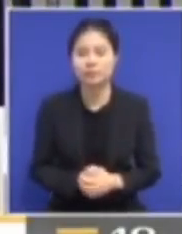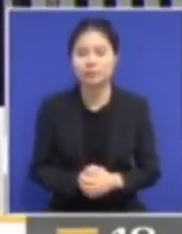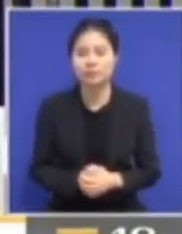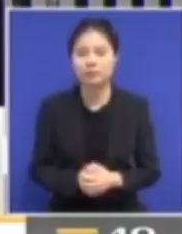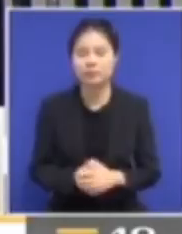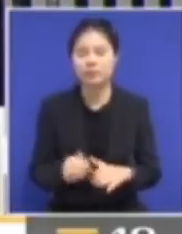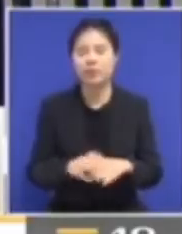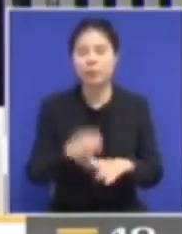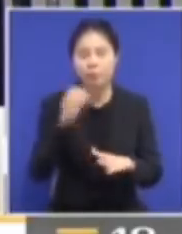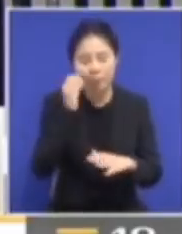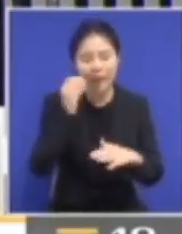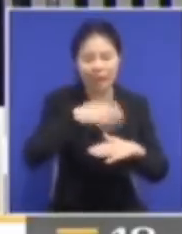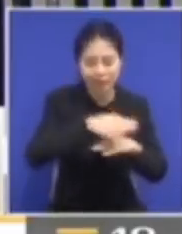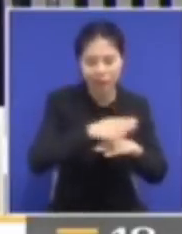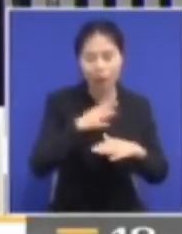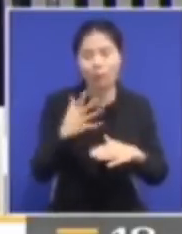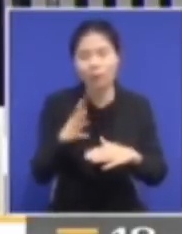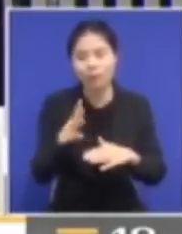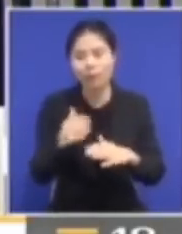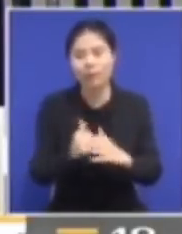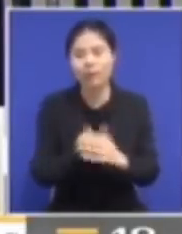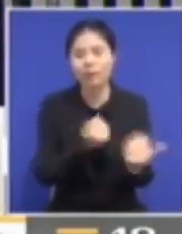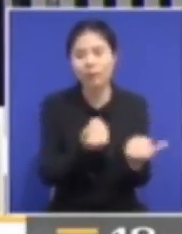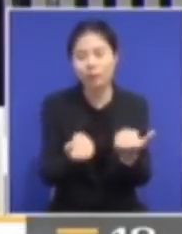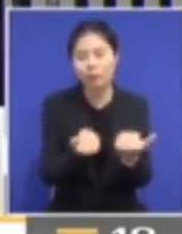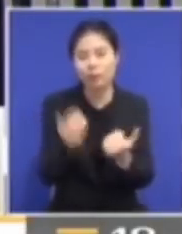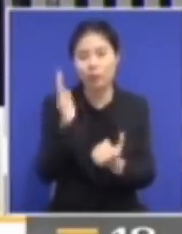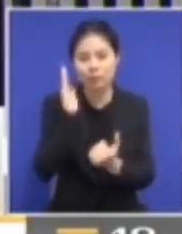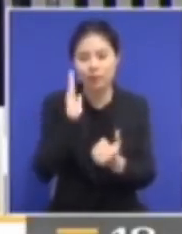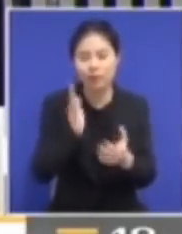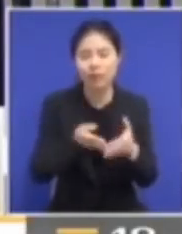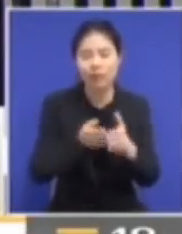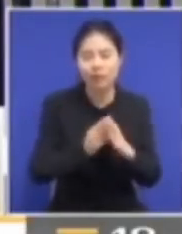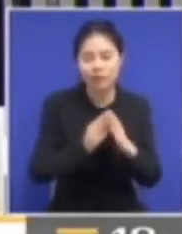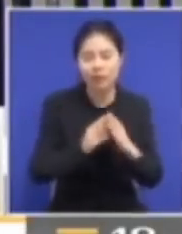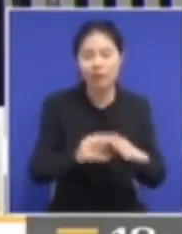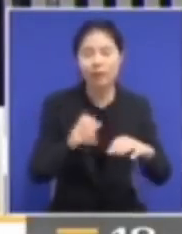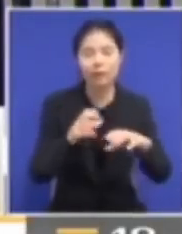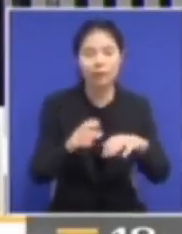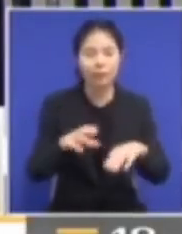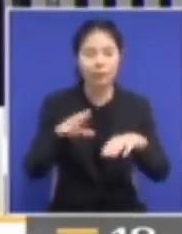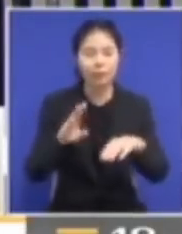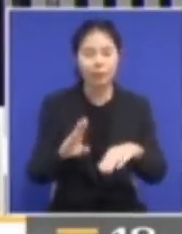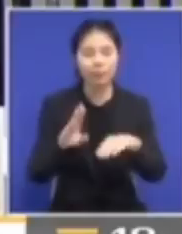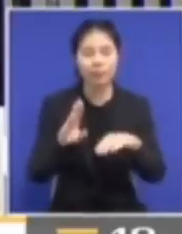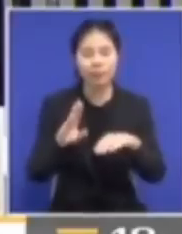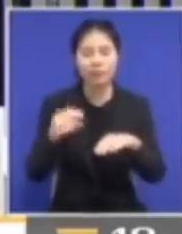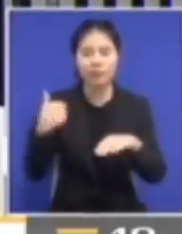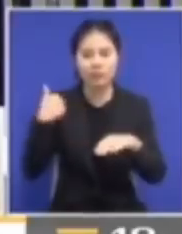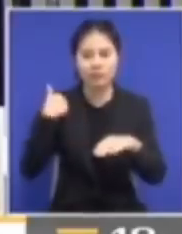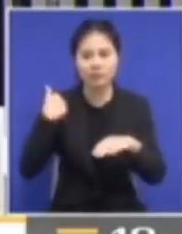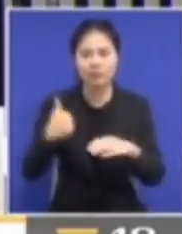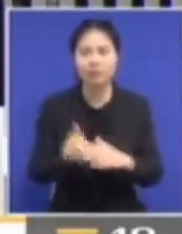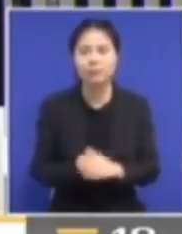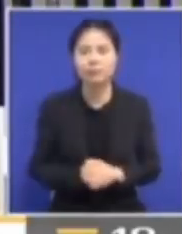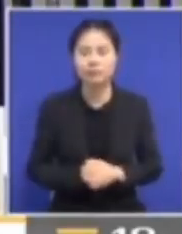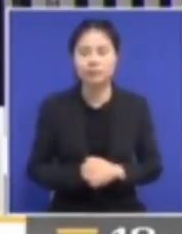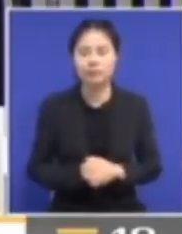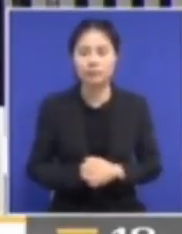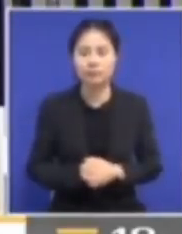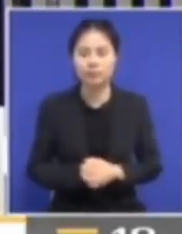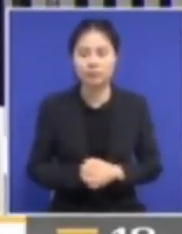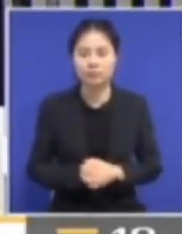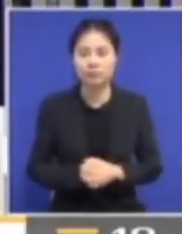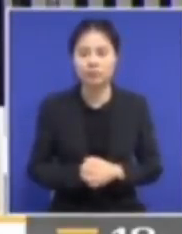อยู่นอกค่ายเมื่อบุตรชายผมจะตั้งห้างส่วนจำกัดคอนเทมโพรารีคอนสตรัคชั่นต